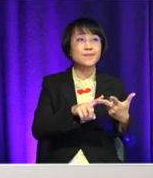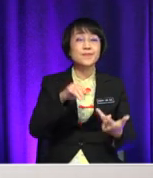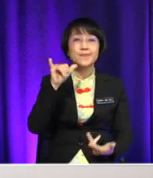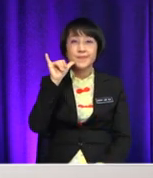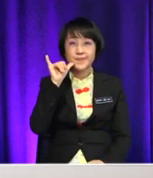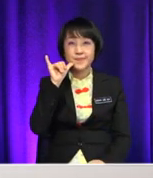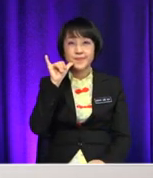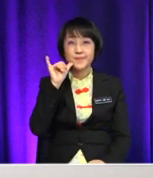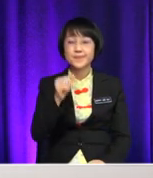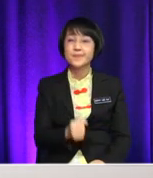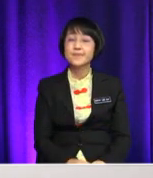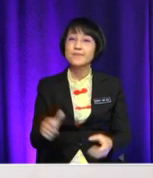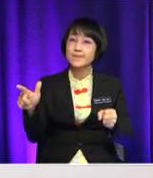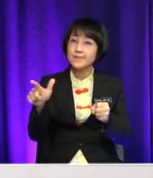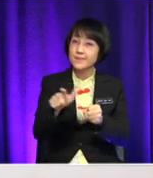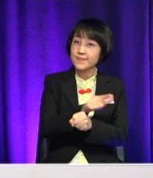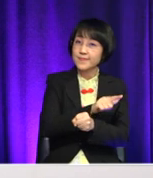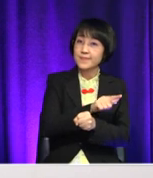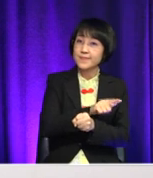Ayu Smanda